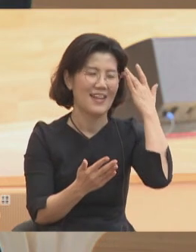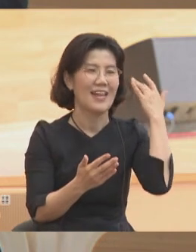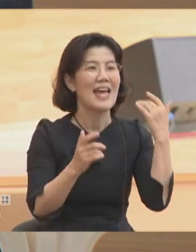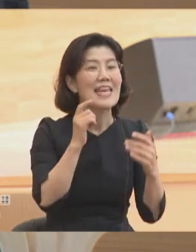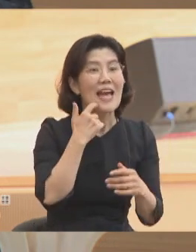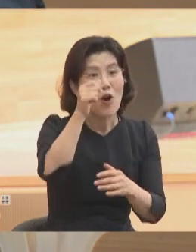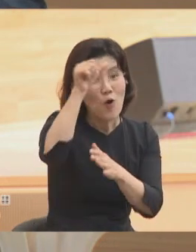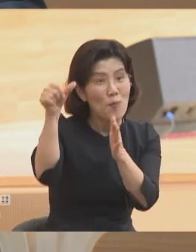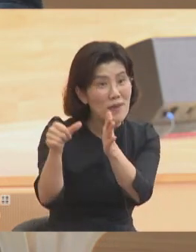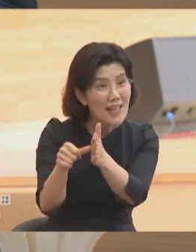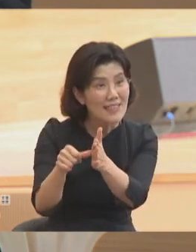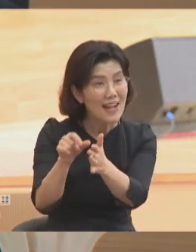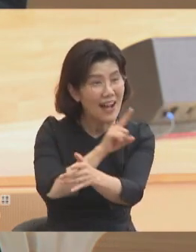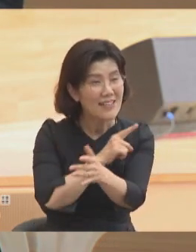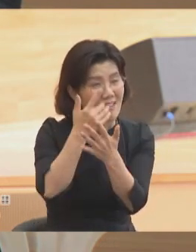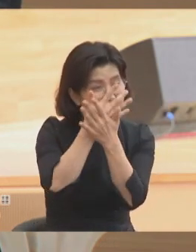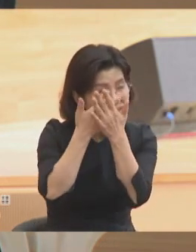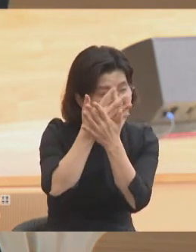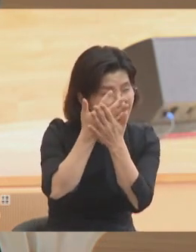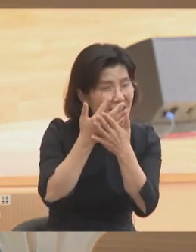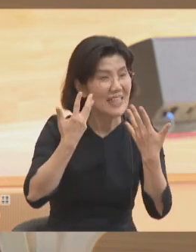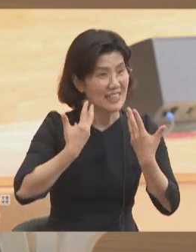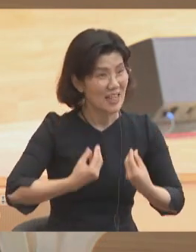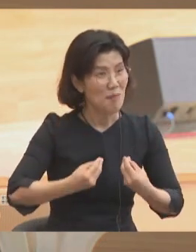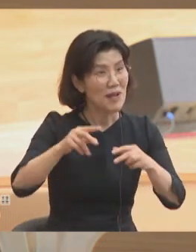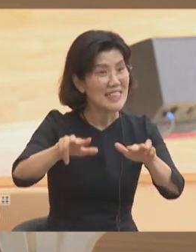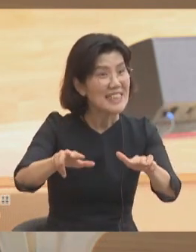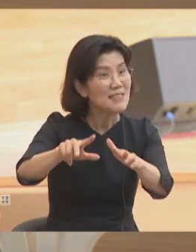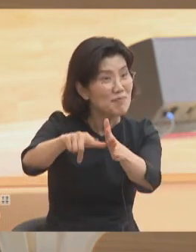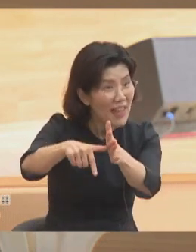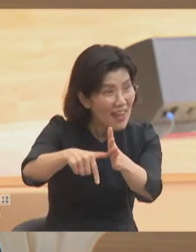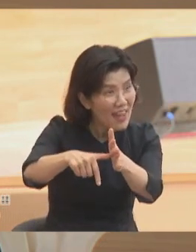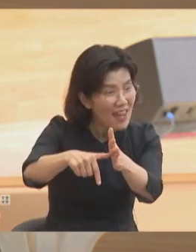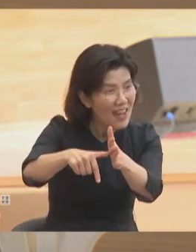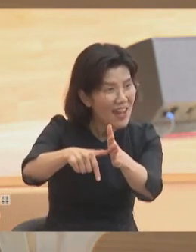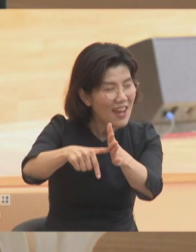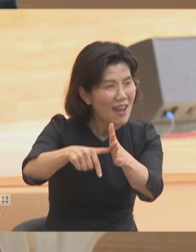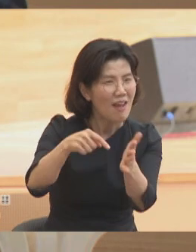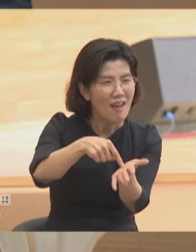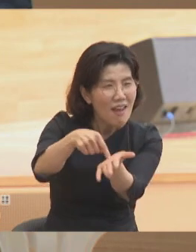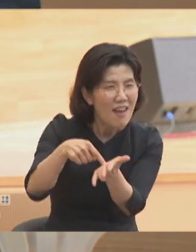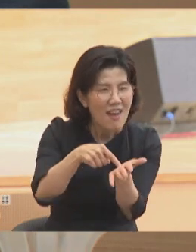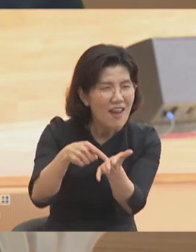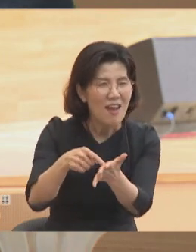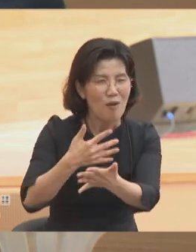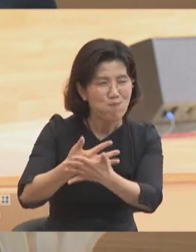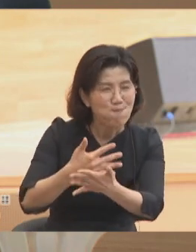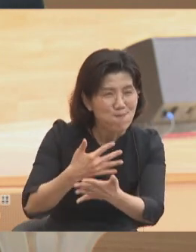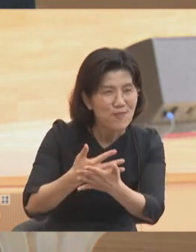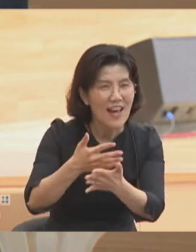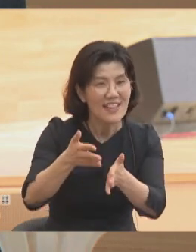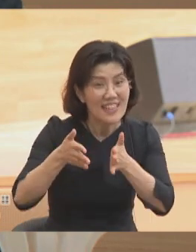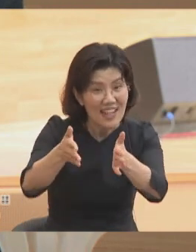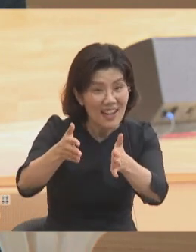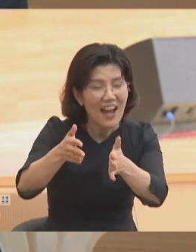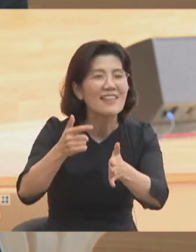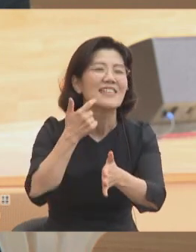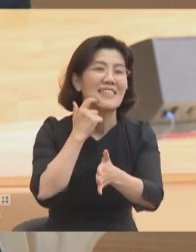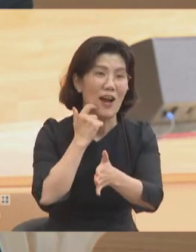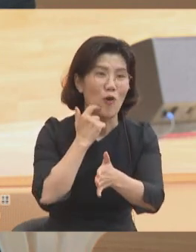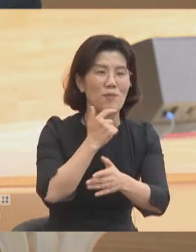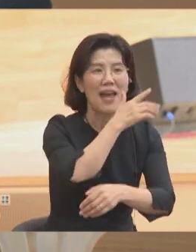야곱의 인생에서 가장 불확실하고 절망적 있던이 순간 고독하고 불확실한이 길을 걸어가는 야곱에게